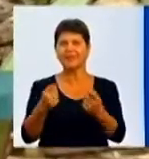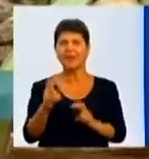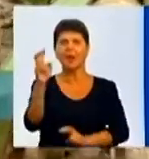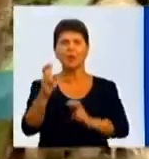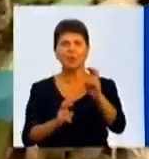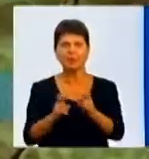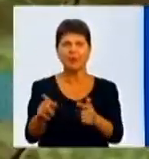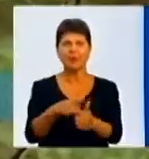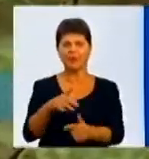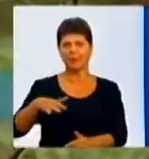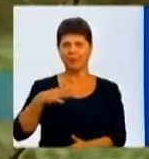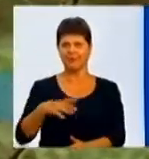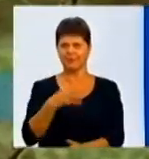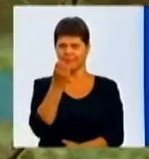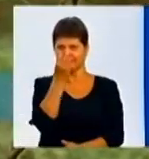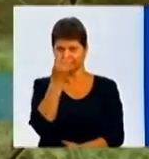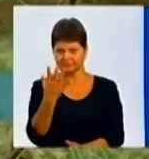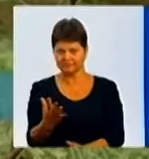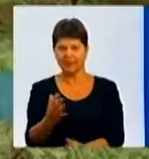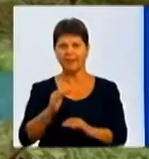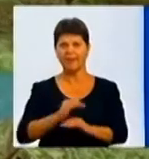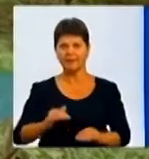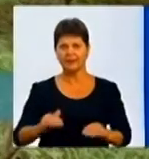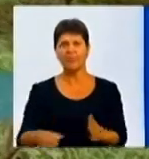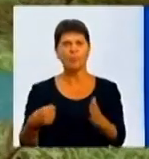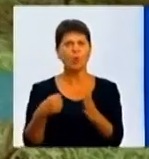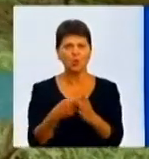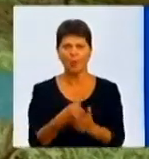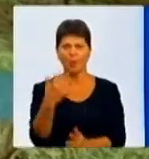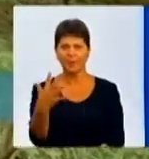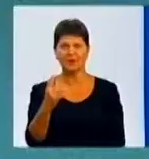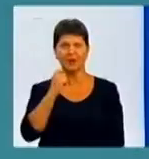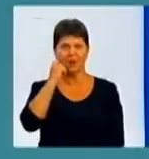смітниках. Дітям до 5 років вживати будь-які гриби забороняється.